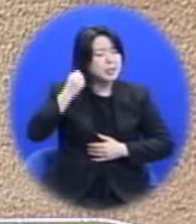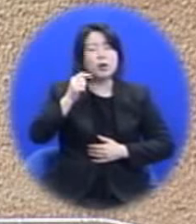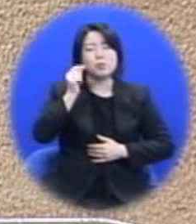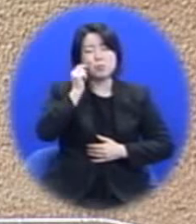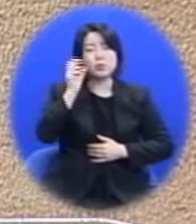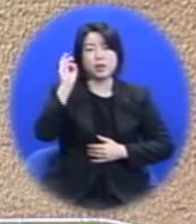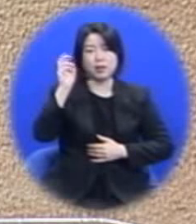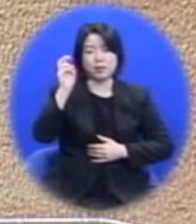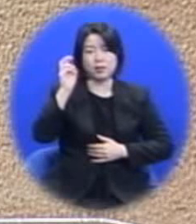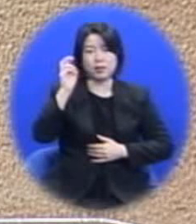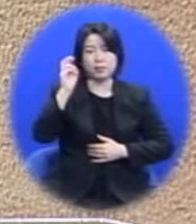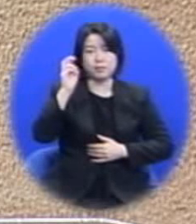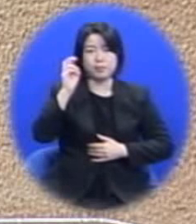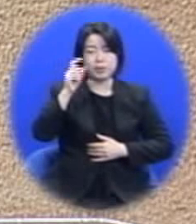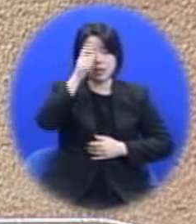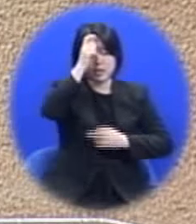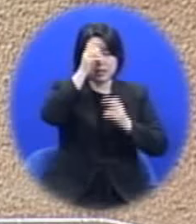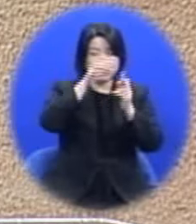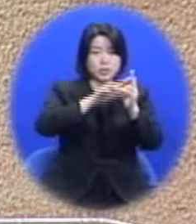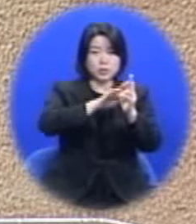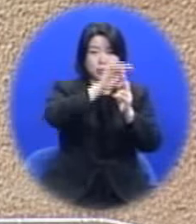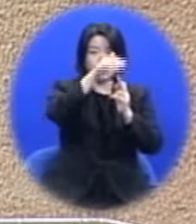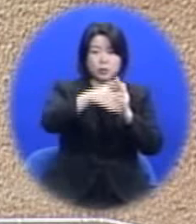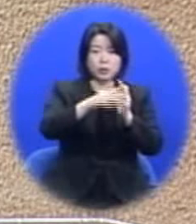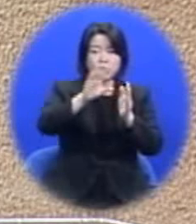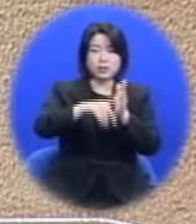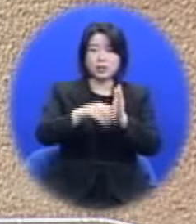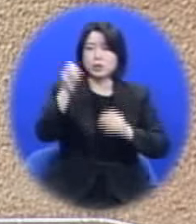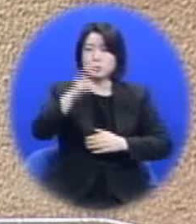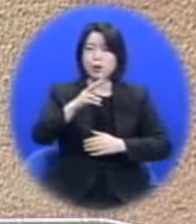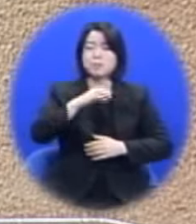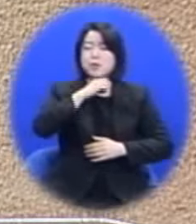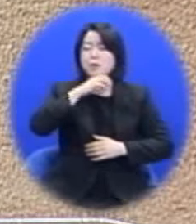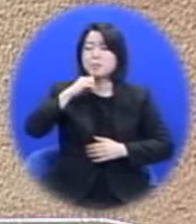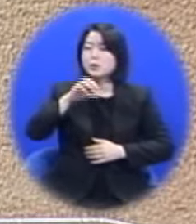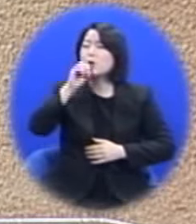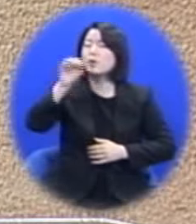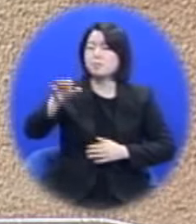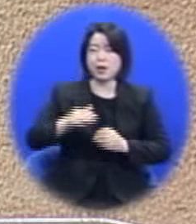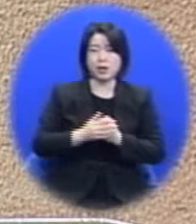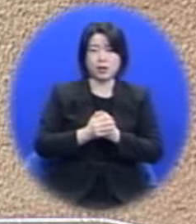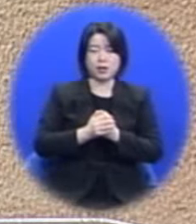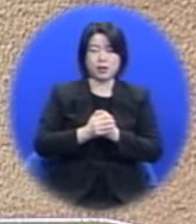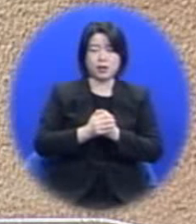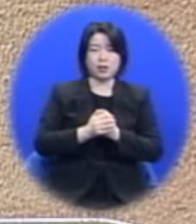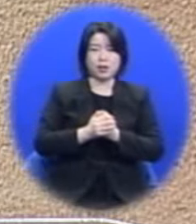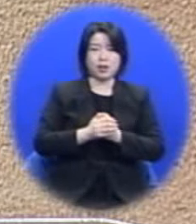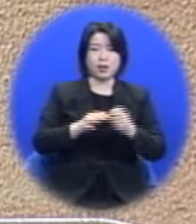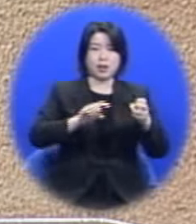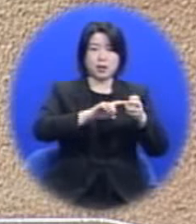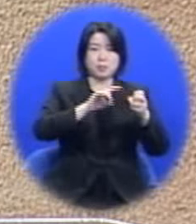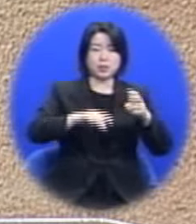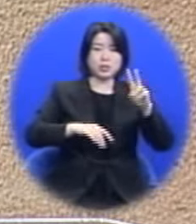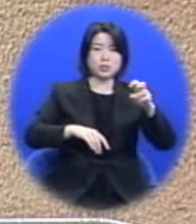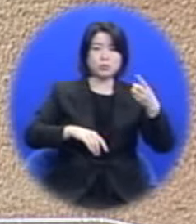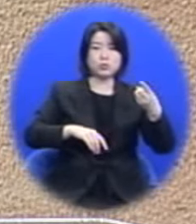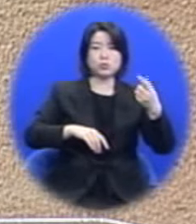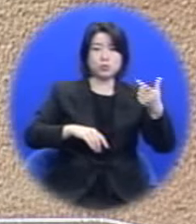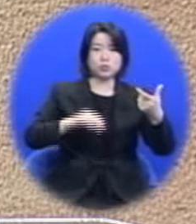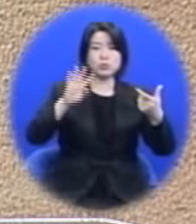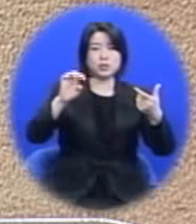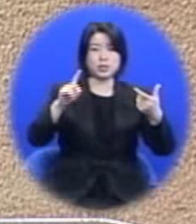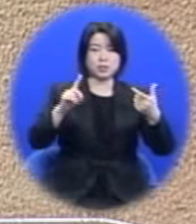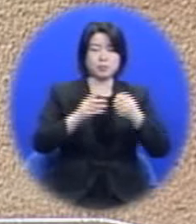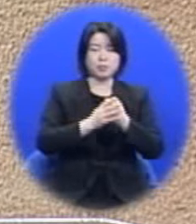동산에서 예수님은 베드로에게 또 한 번 이야기하셨어요. 마태복음 26장 41절에 시험에 들지